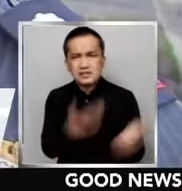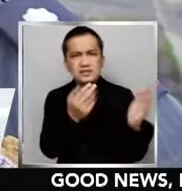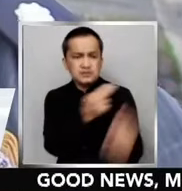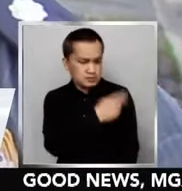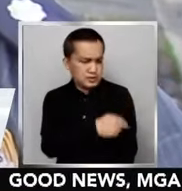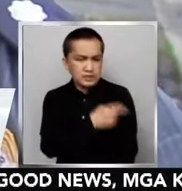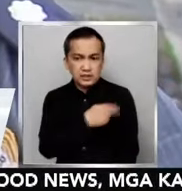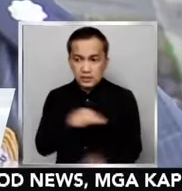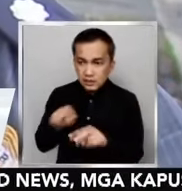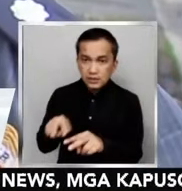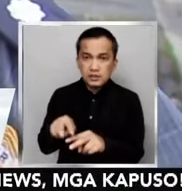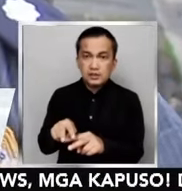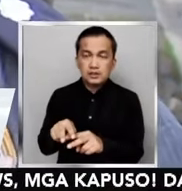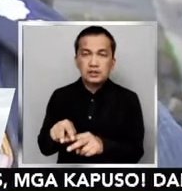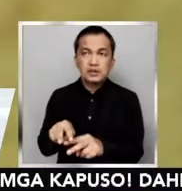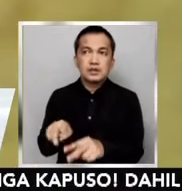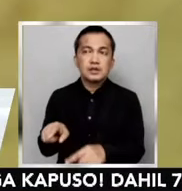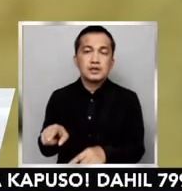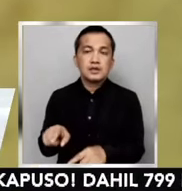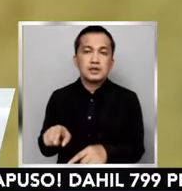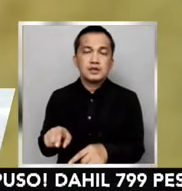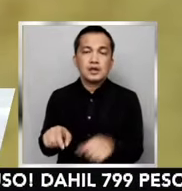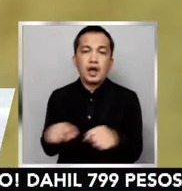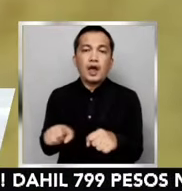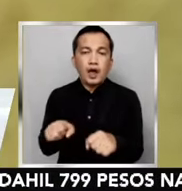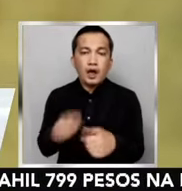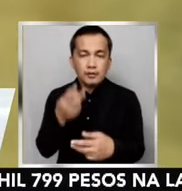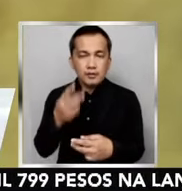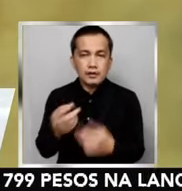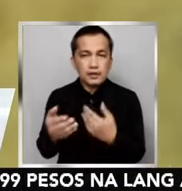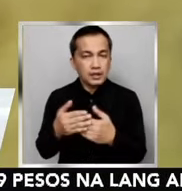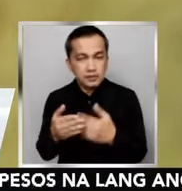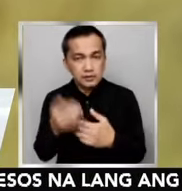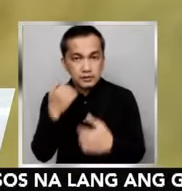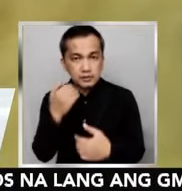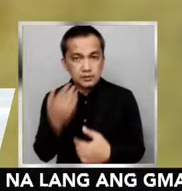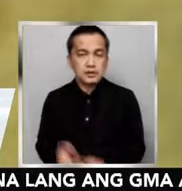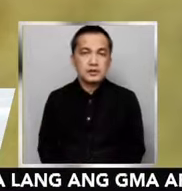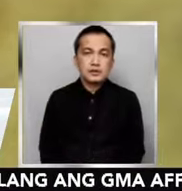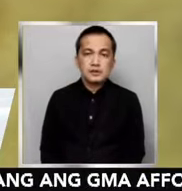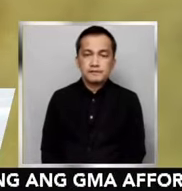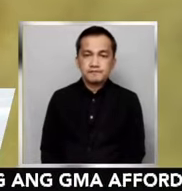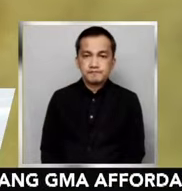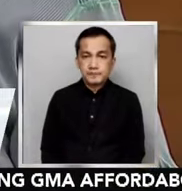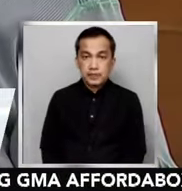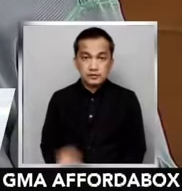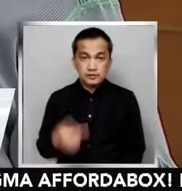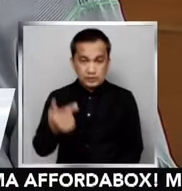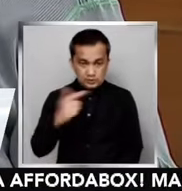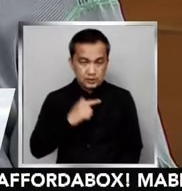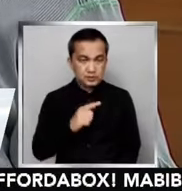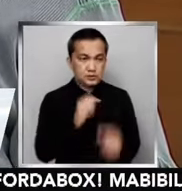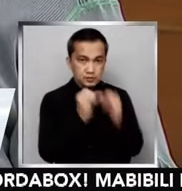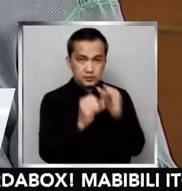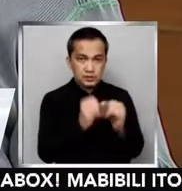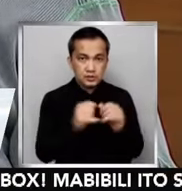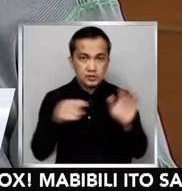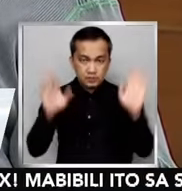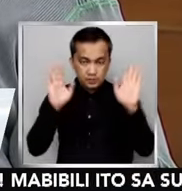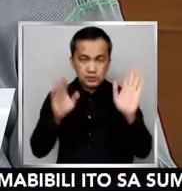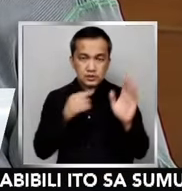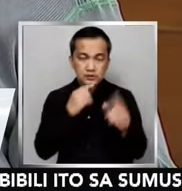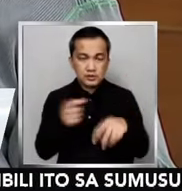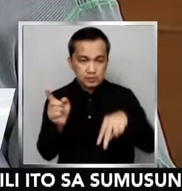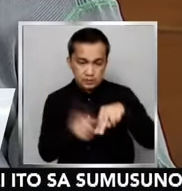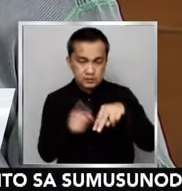nilang ah nagsis sure na sa aming panayam sa isa sa mga sumukong memb ng tao gam fee na nag-initiate kay sa lilig ik